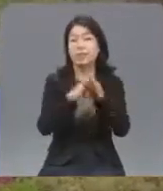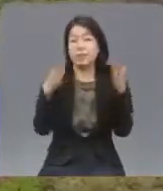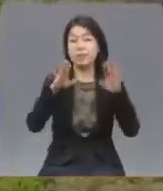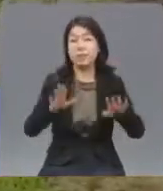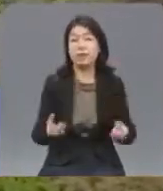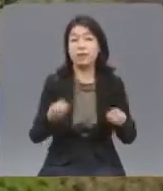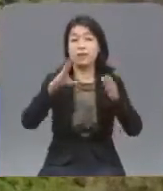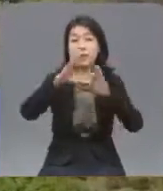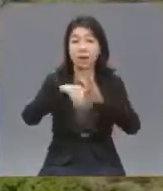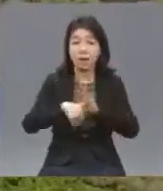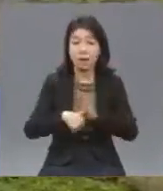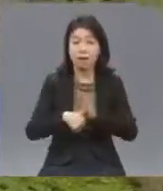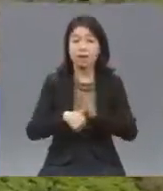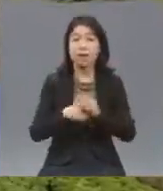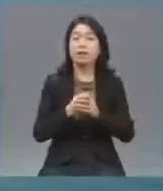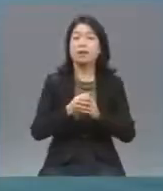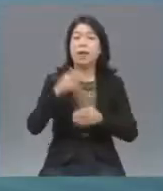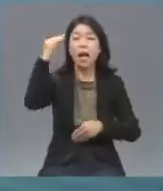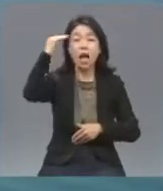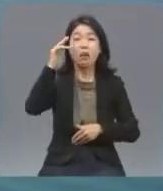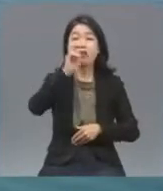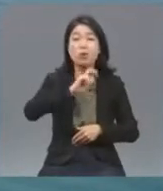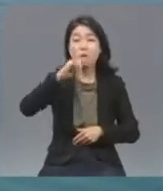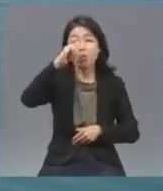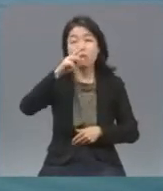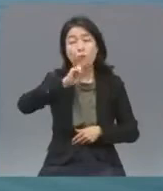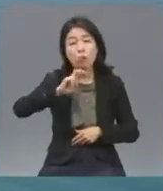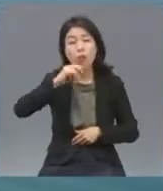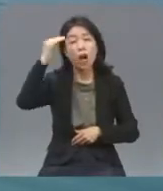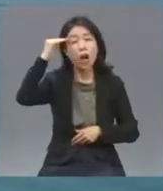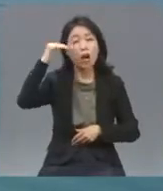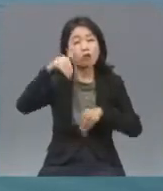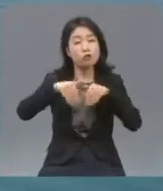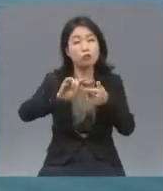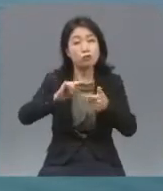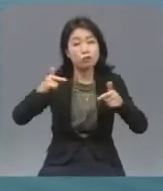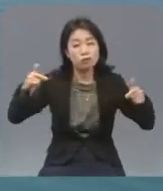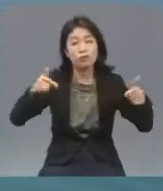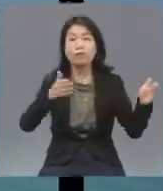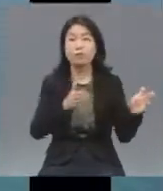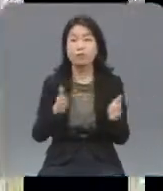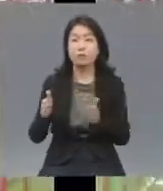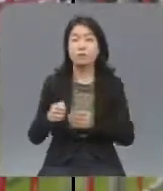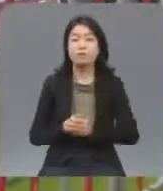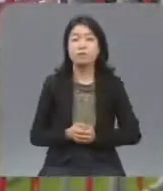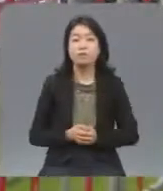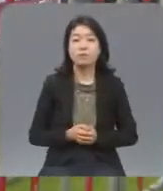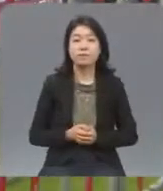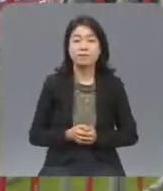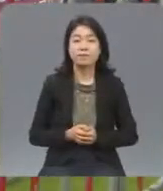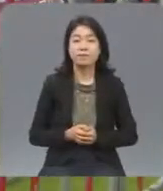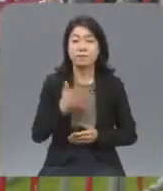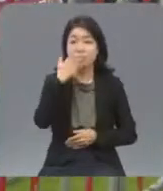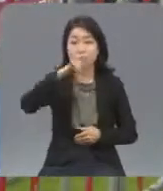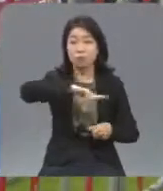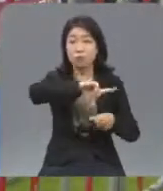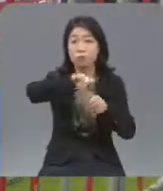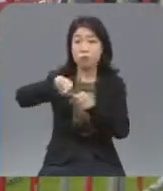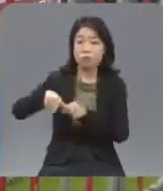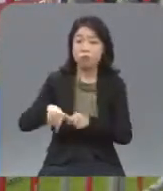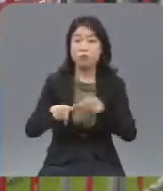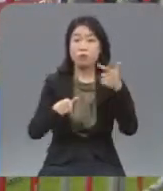이번 예술제에서는 판소리부터 성악, 한국무용까지 다양한 공연이 펼쳐집니다. 순천 일대에서